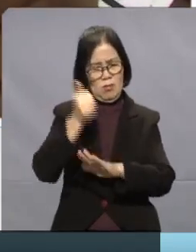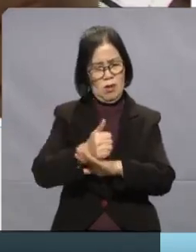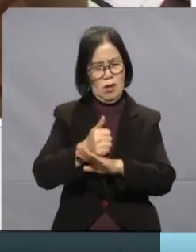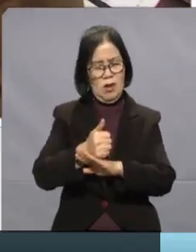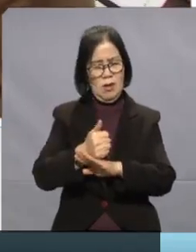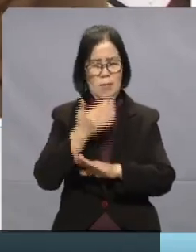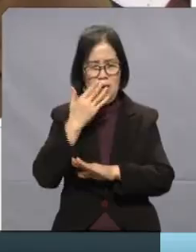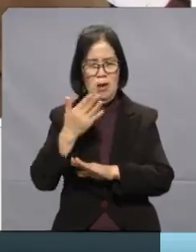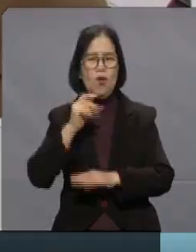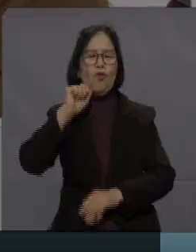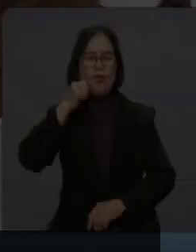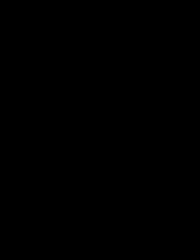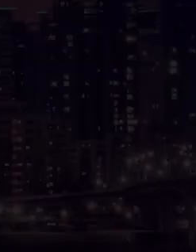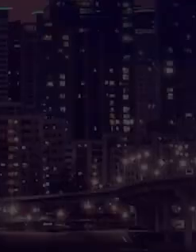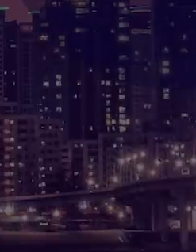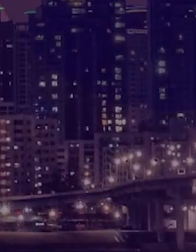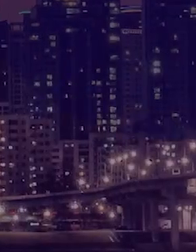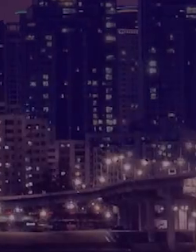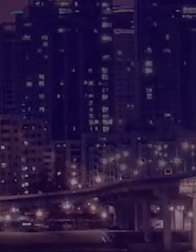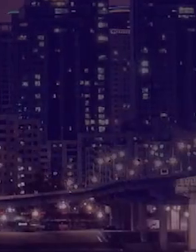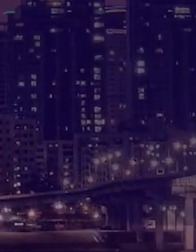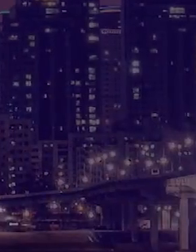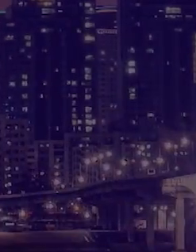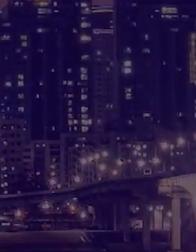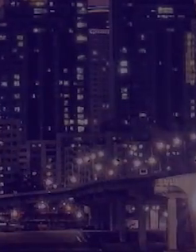현재로서 굉장히 어려워졌다 이렇게 봅니다